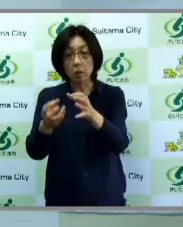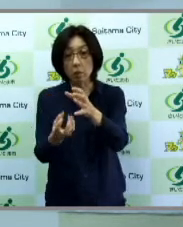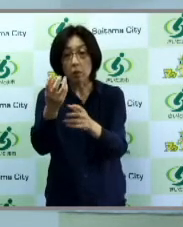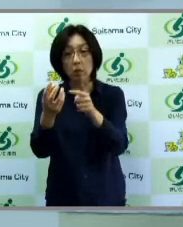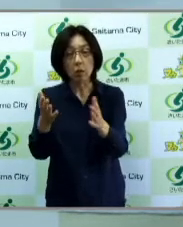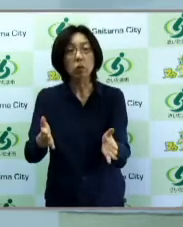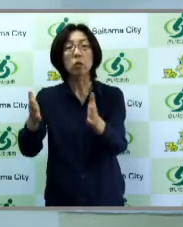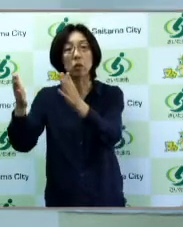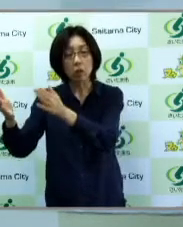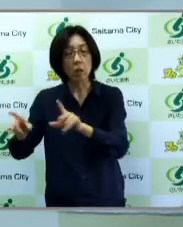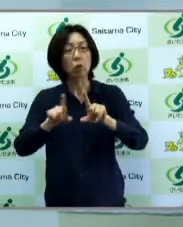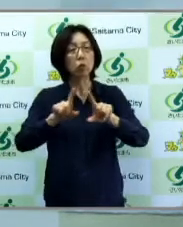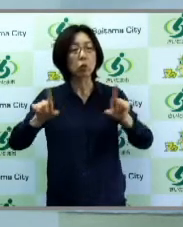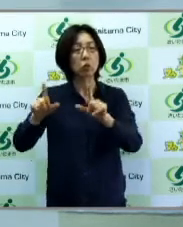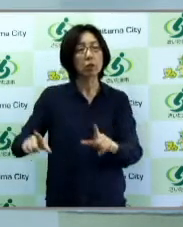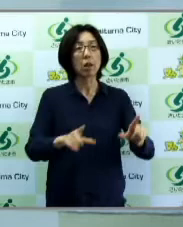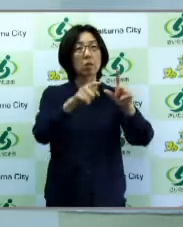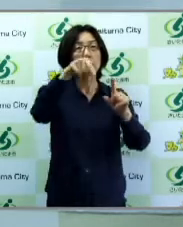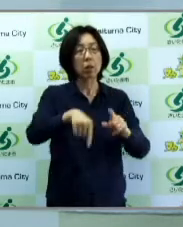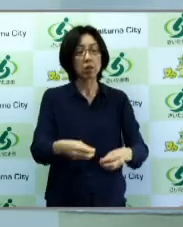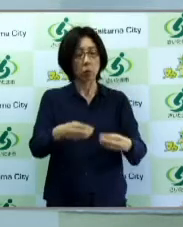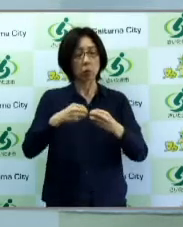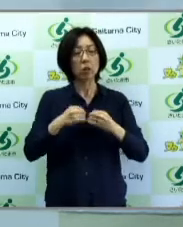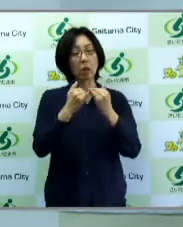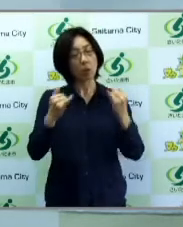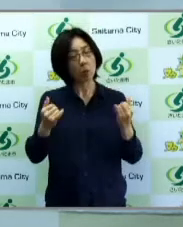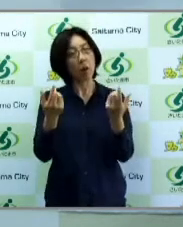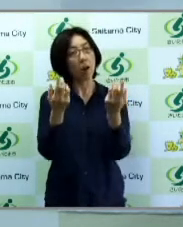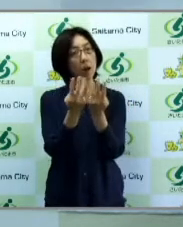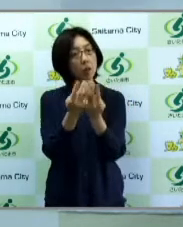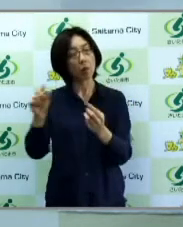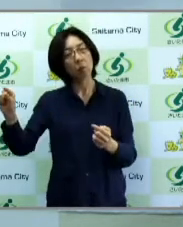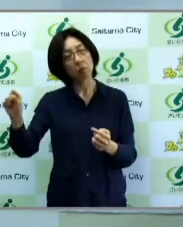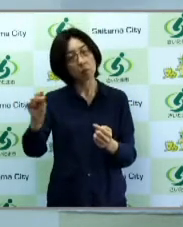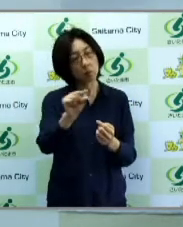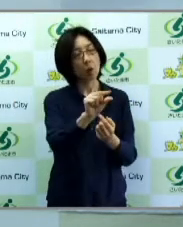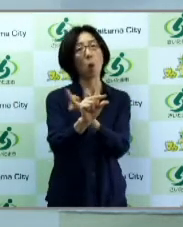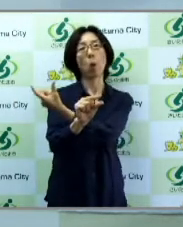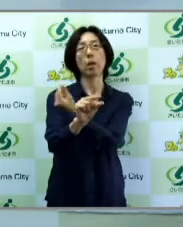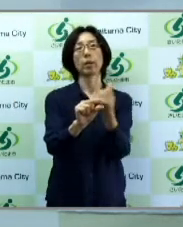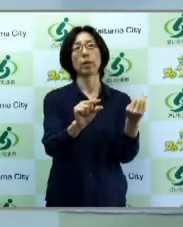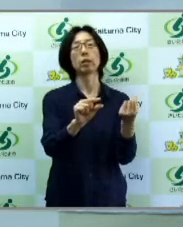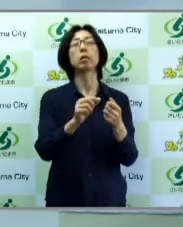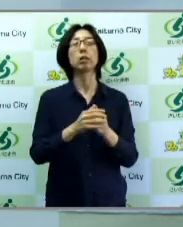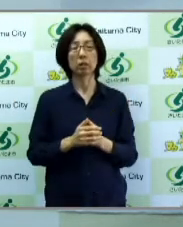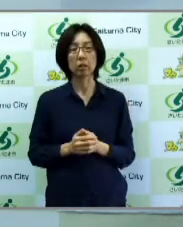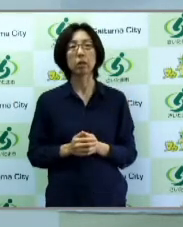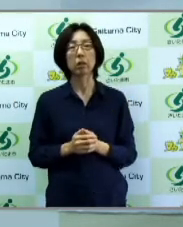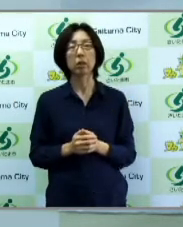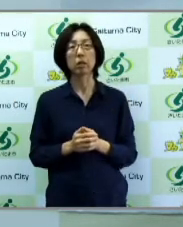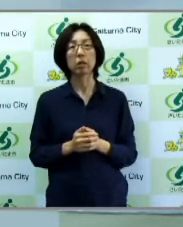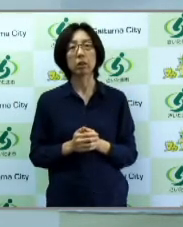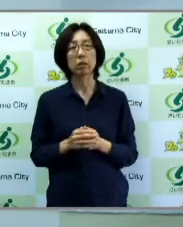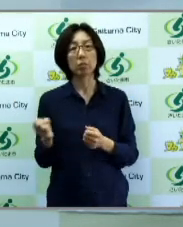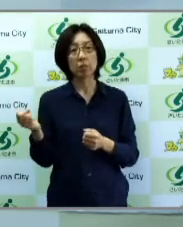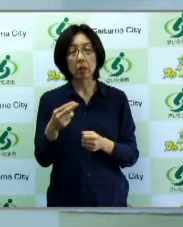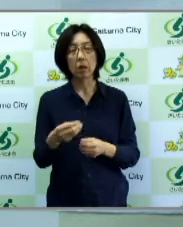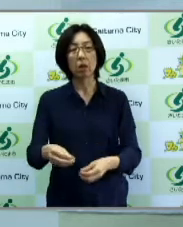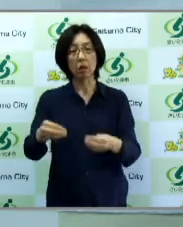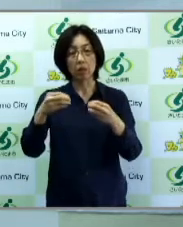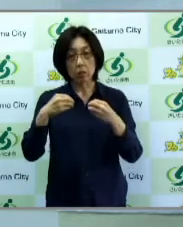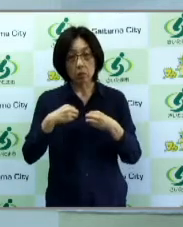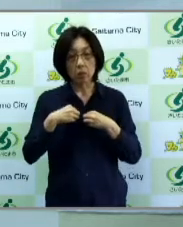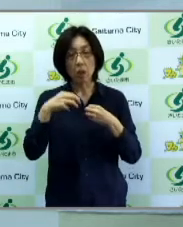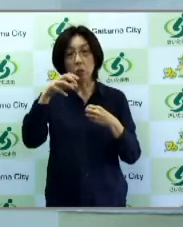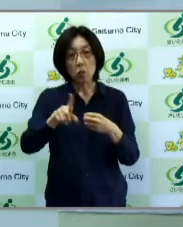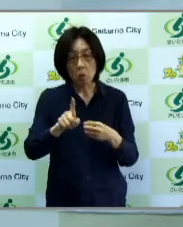ません。また一方でクラスター以外の感染者が増加傾向にあります。感染経路不明者数は調査中の方が